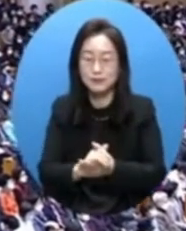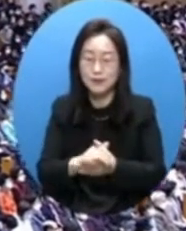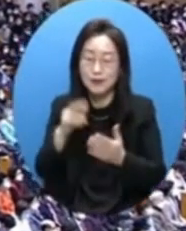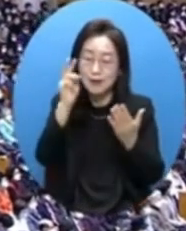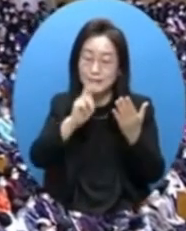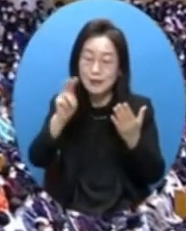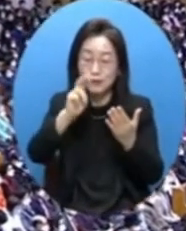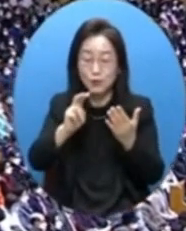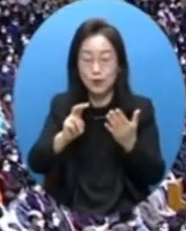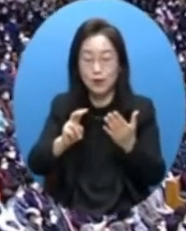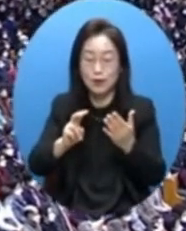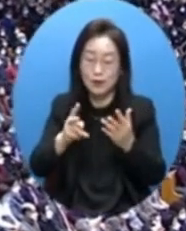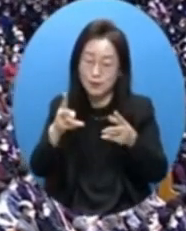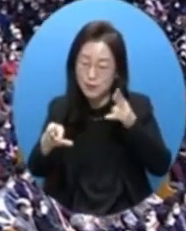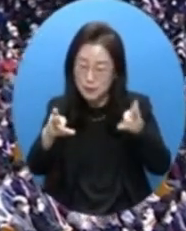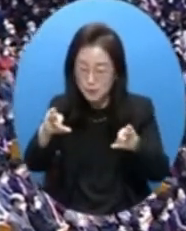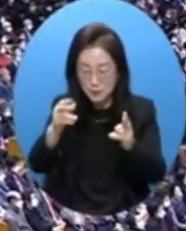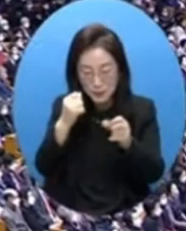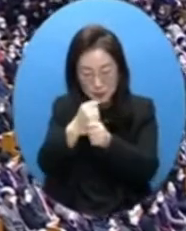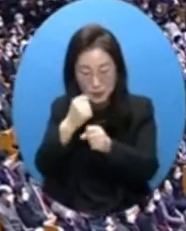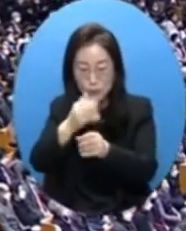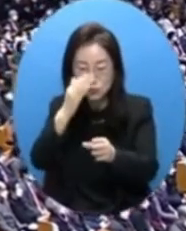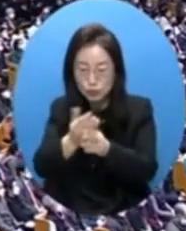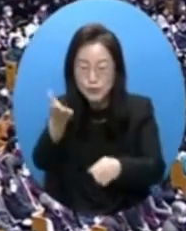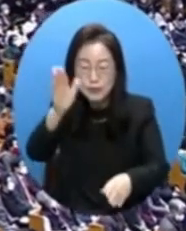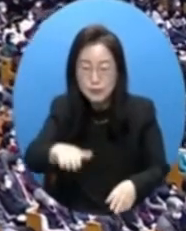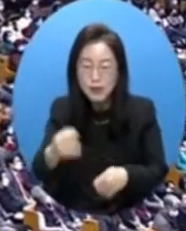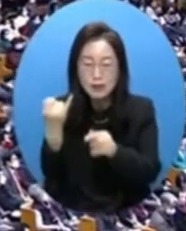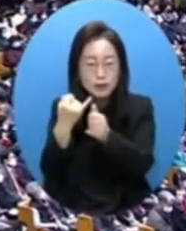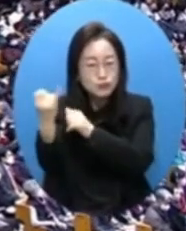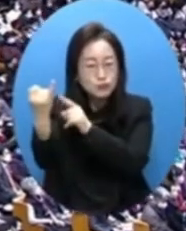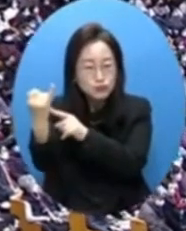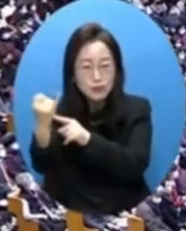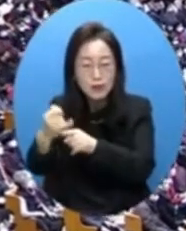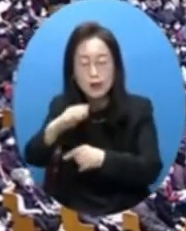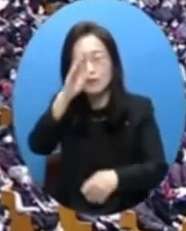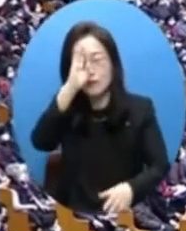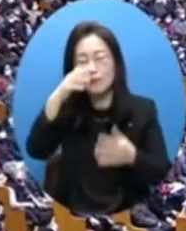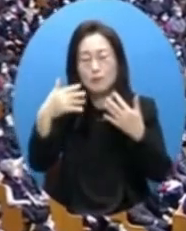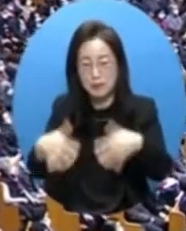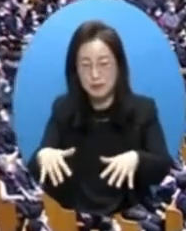찬송가를 편집하는데 이 사모님이 늘 몸이 병약해서 아팠습니다. 그래서